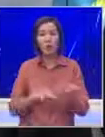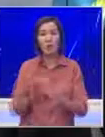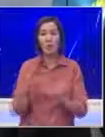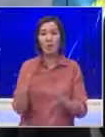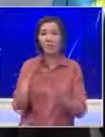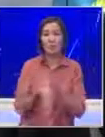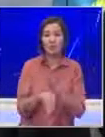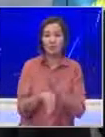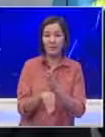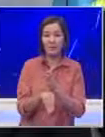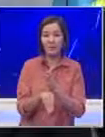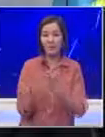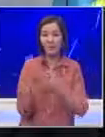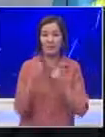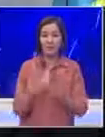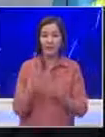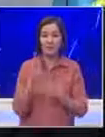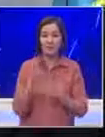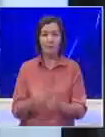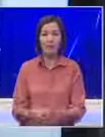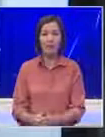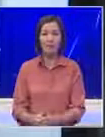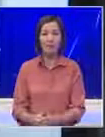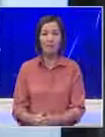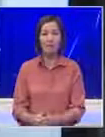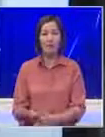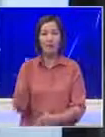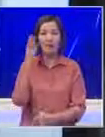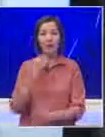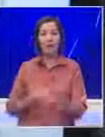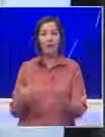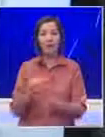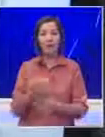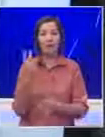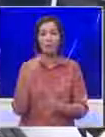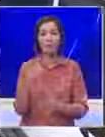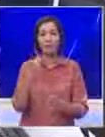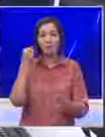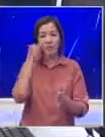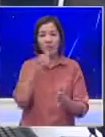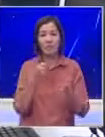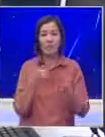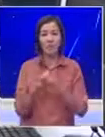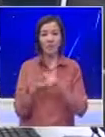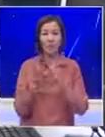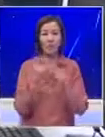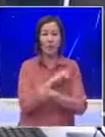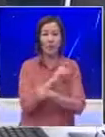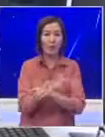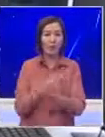қаржыландыруға, инвестиция салуға дайынбыз. Алматы облысында 2025 жылға дейін жалпы